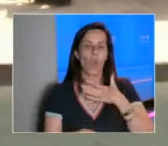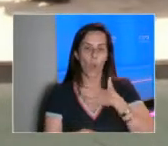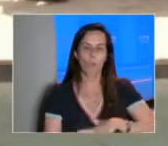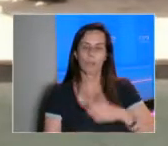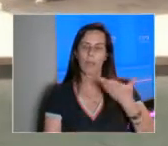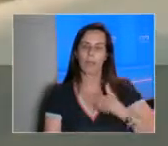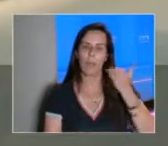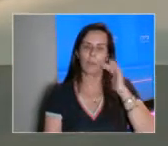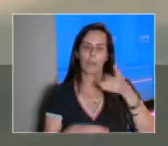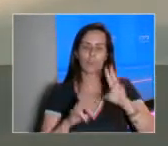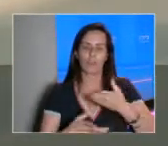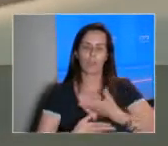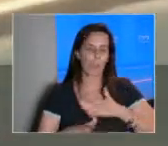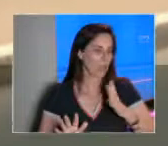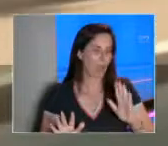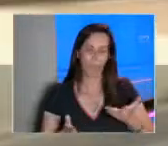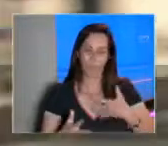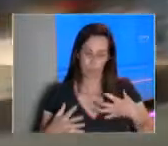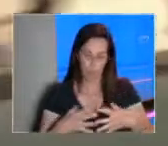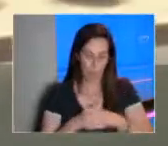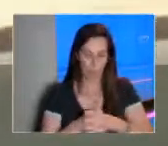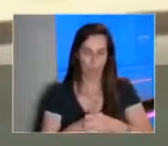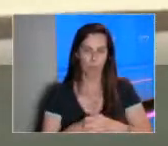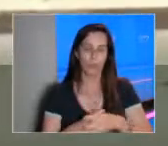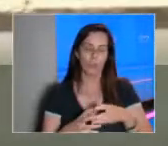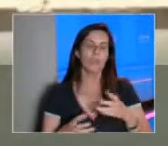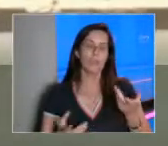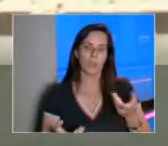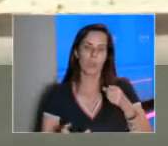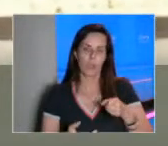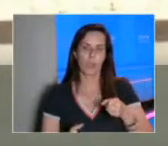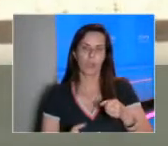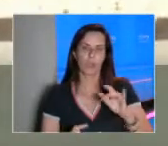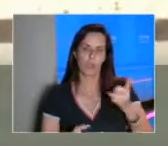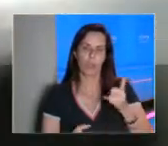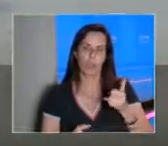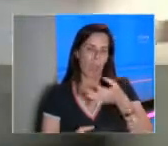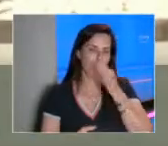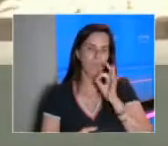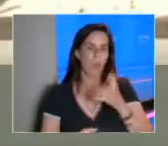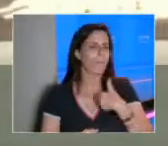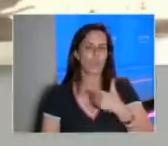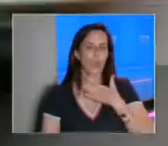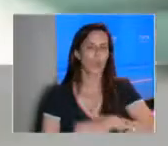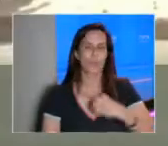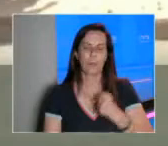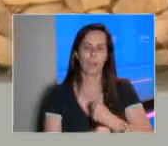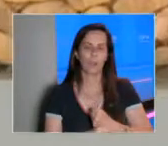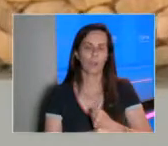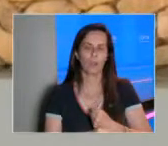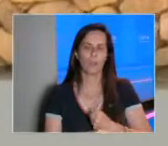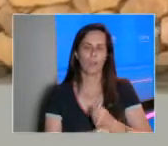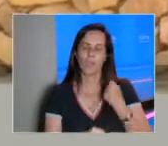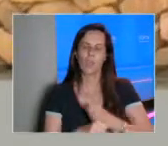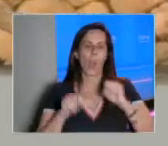להשיג מהם את מה שאפשר. כמה שנהיה מלוכדים יותר, כך כן ייטב. עכשיו, מה אנחנו רוצים לעשות בעצם?